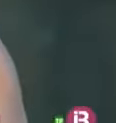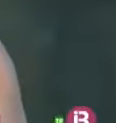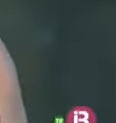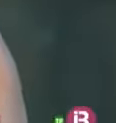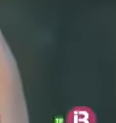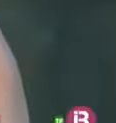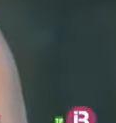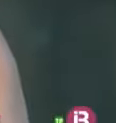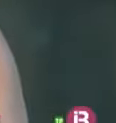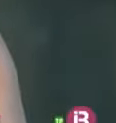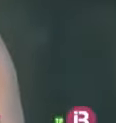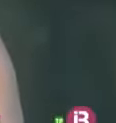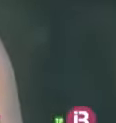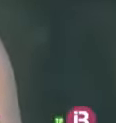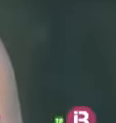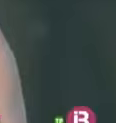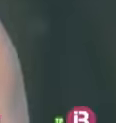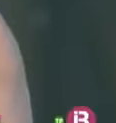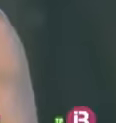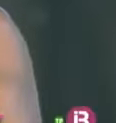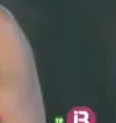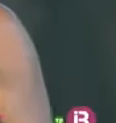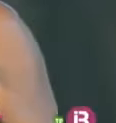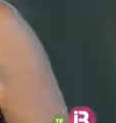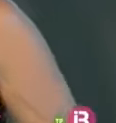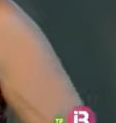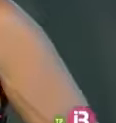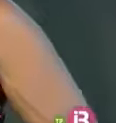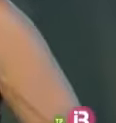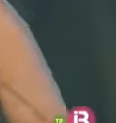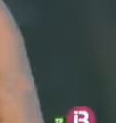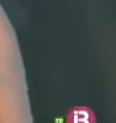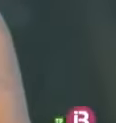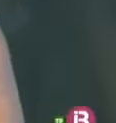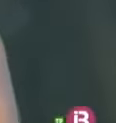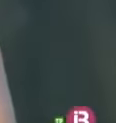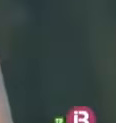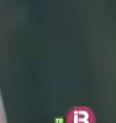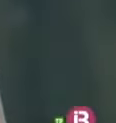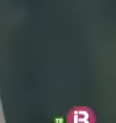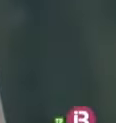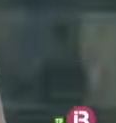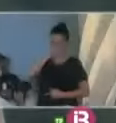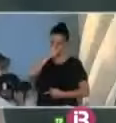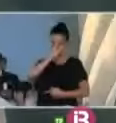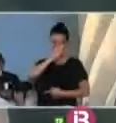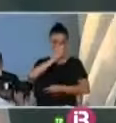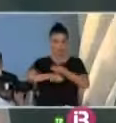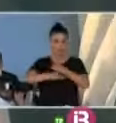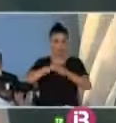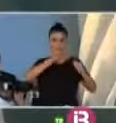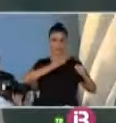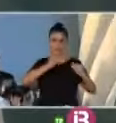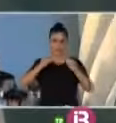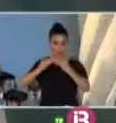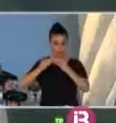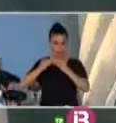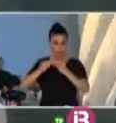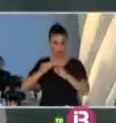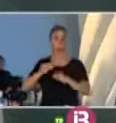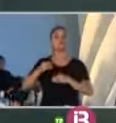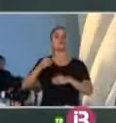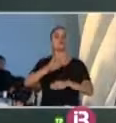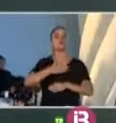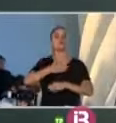novament el càrrec de presidenta de les Illes Balears i prometre lleialtat al que més estim, la nostra gent, al